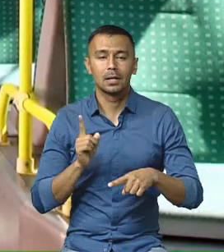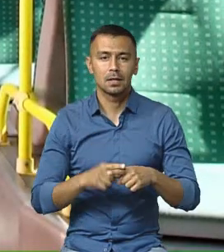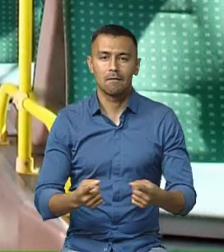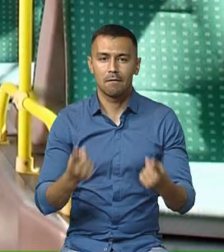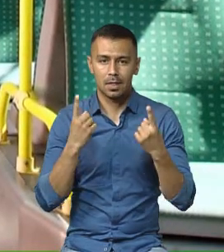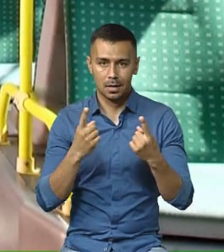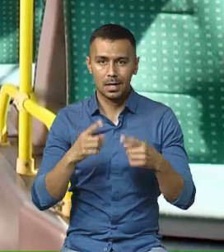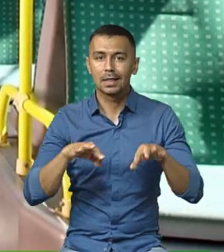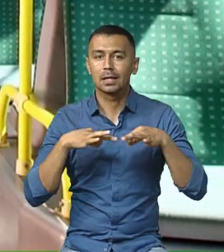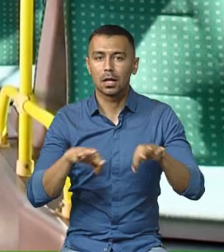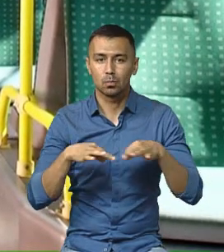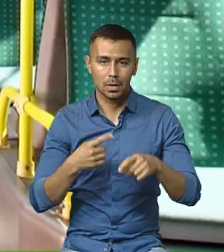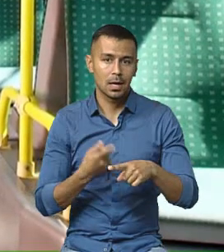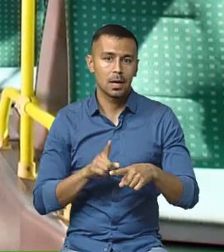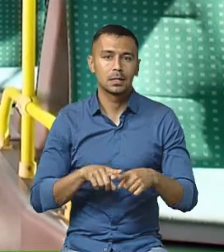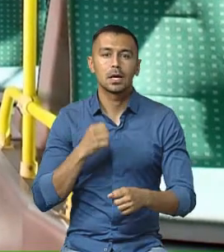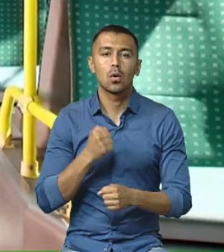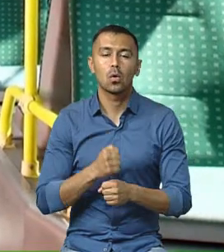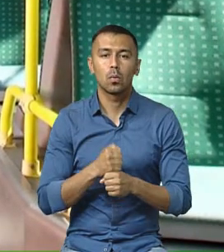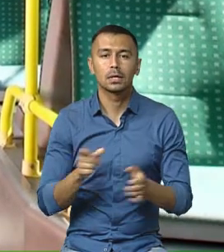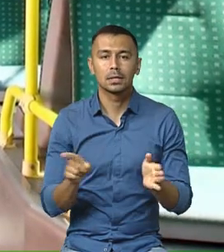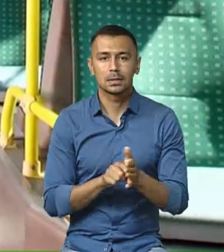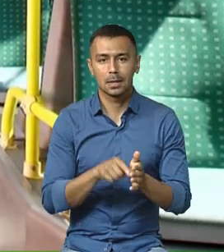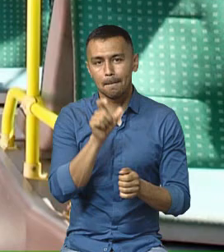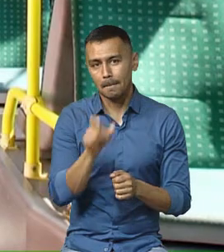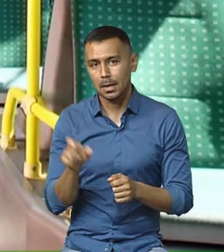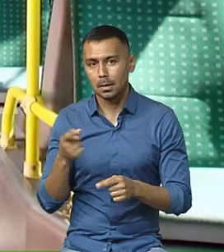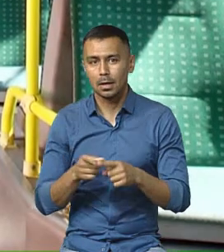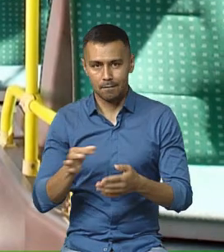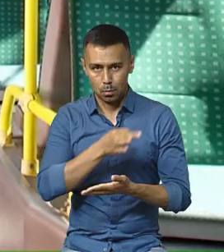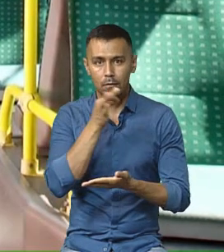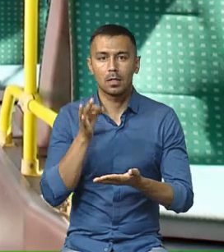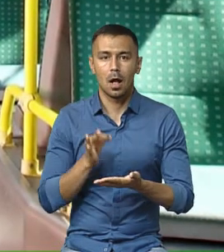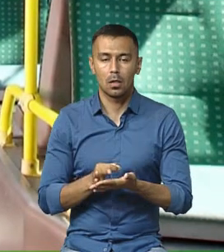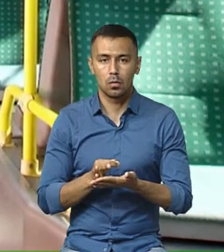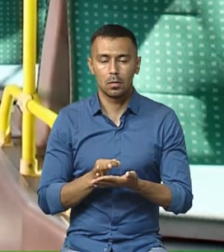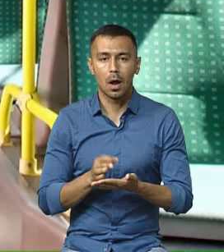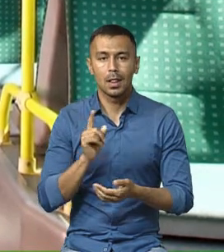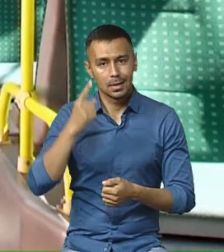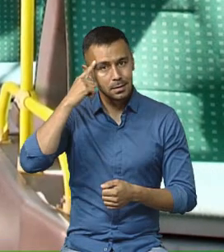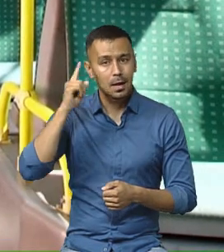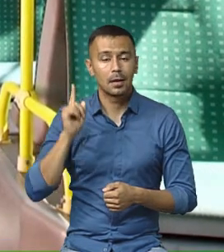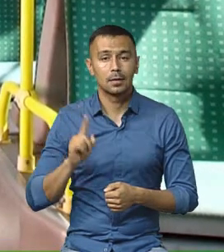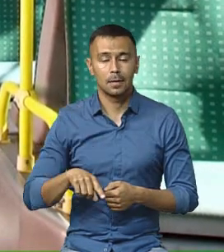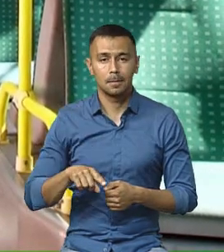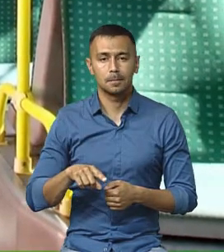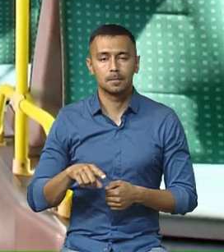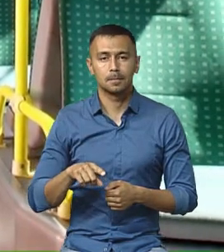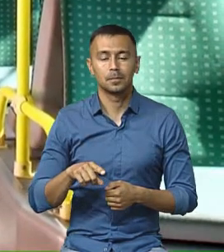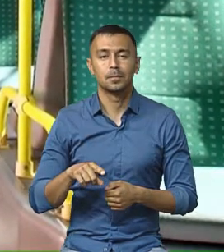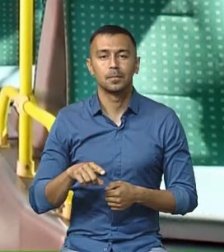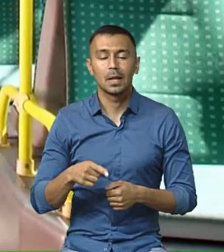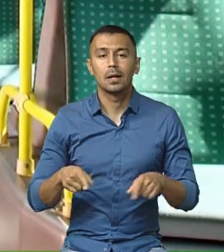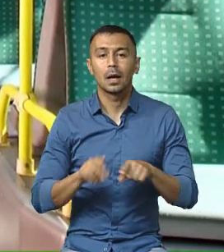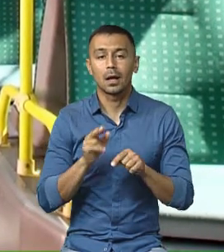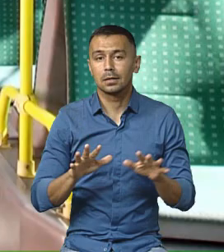великий транспорт, це робота з пасажирами, це відповідально. Але, знаєте, так